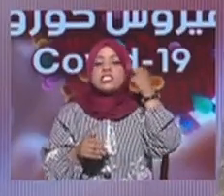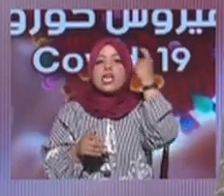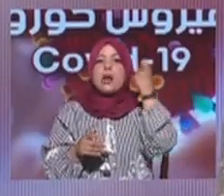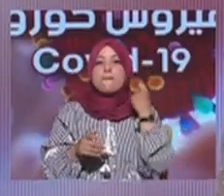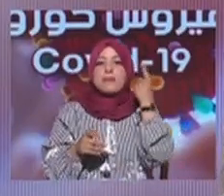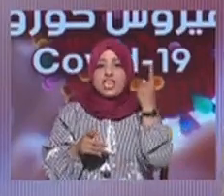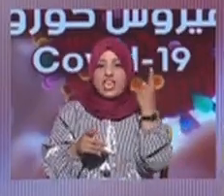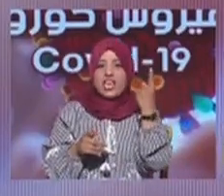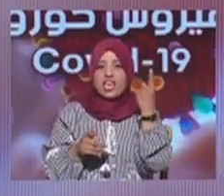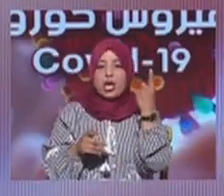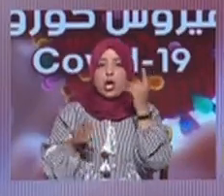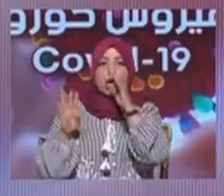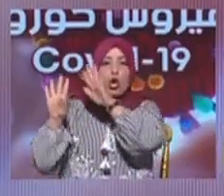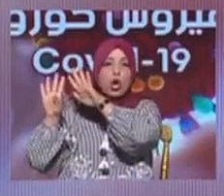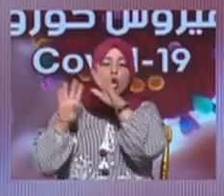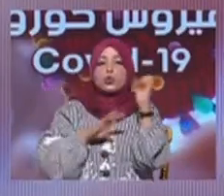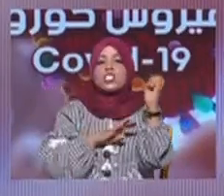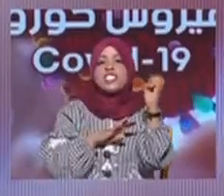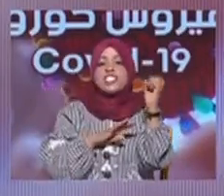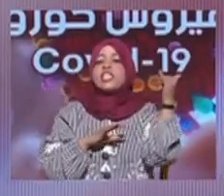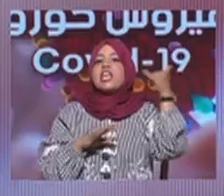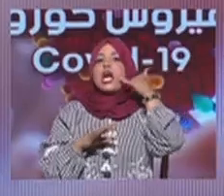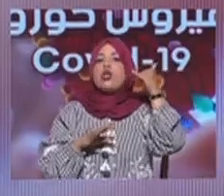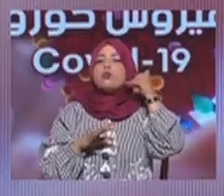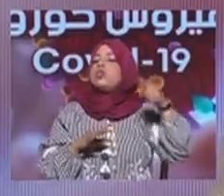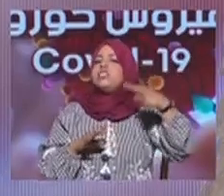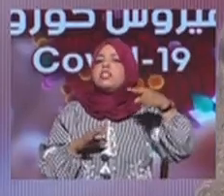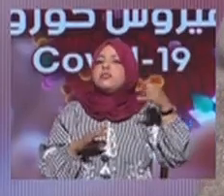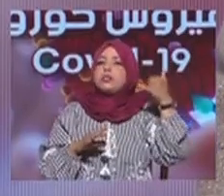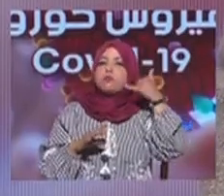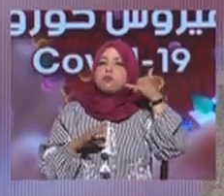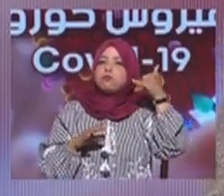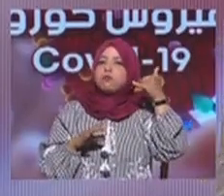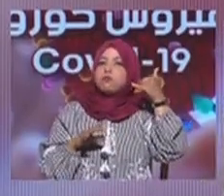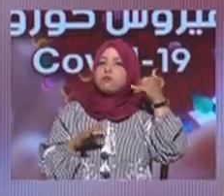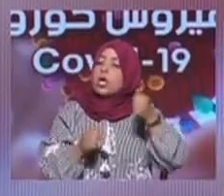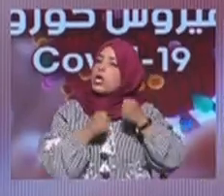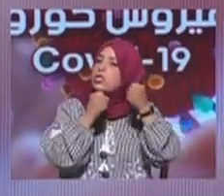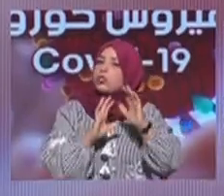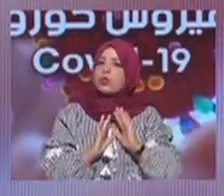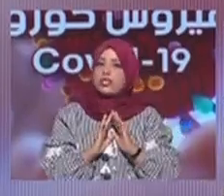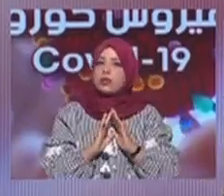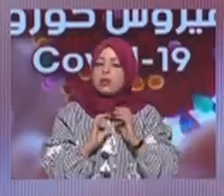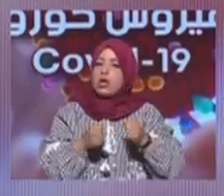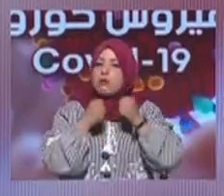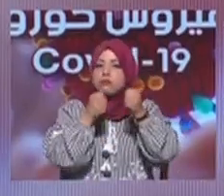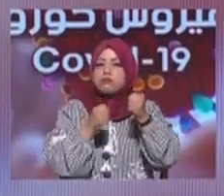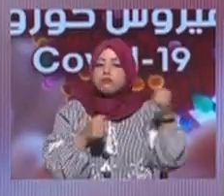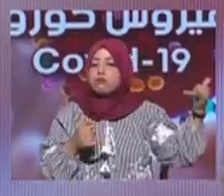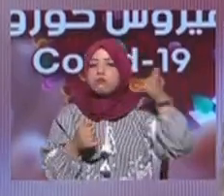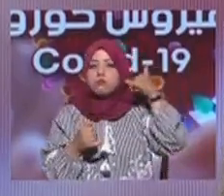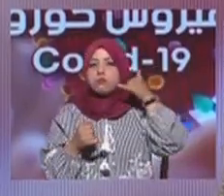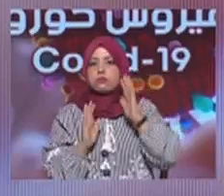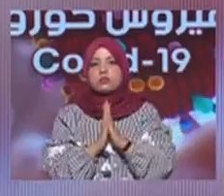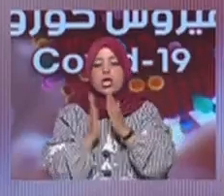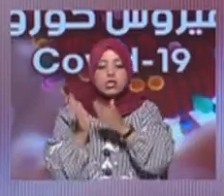عندنا عمليه تقصي موجهه يقوموا بها فرق الساميو والفرق الجهويه للصحه الاثنين مع بعضهم، باش هكاك يا ربي